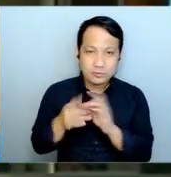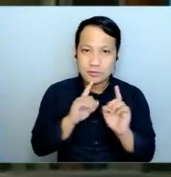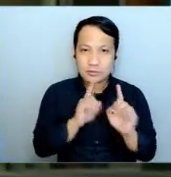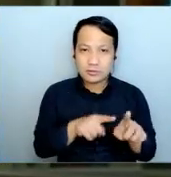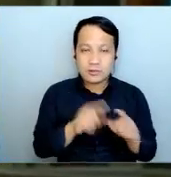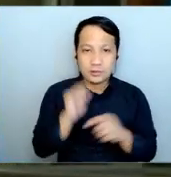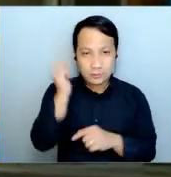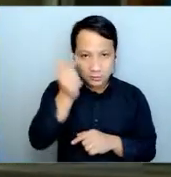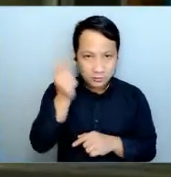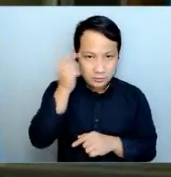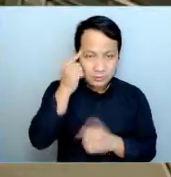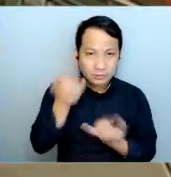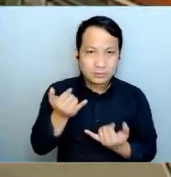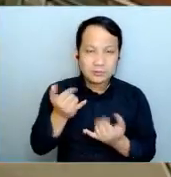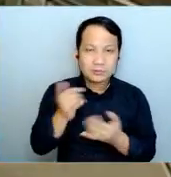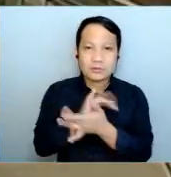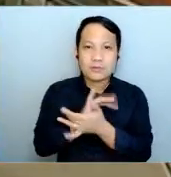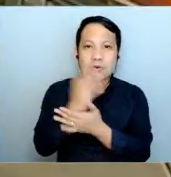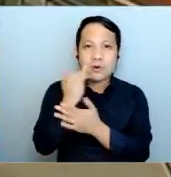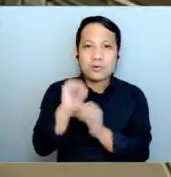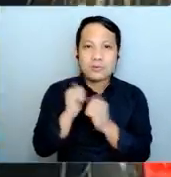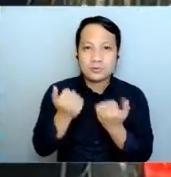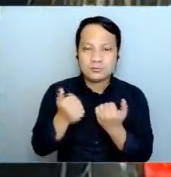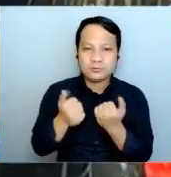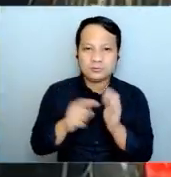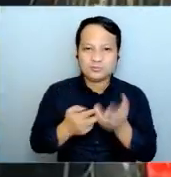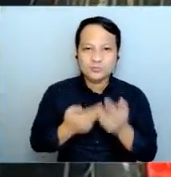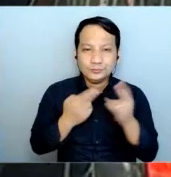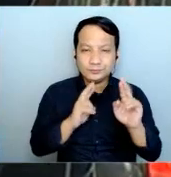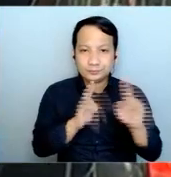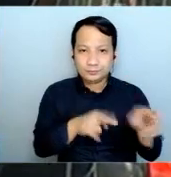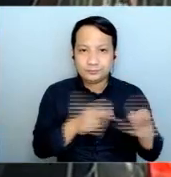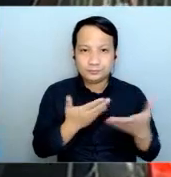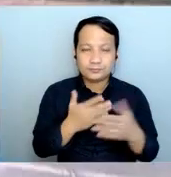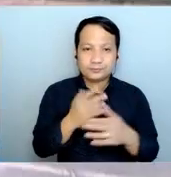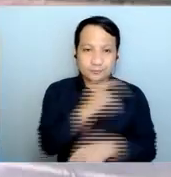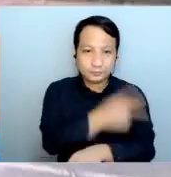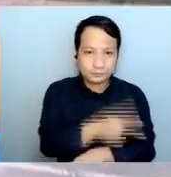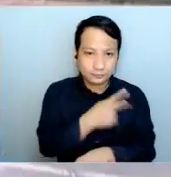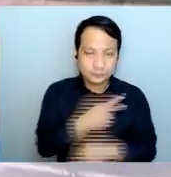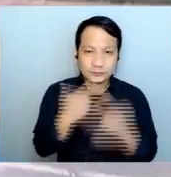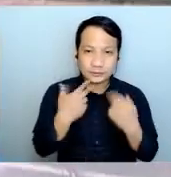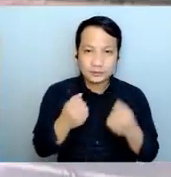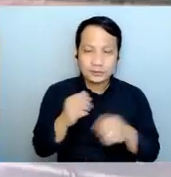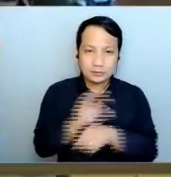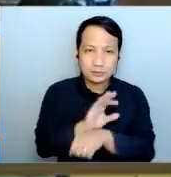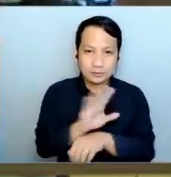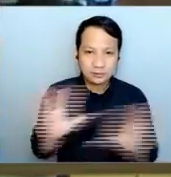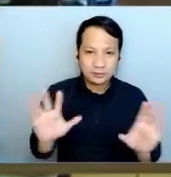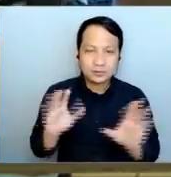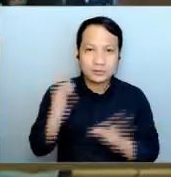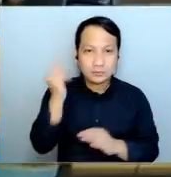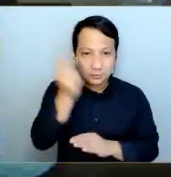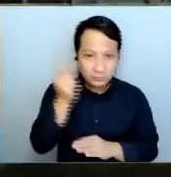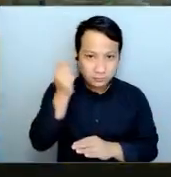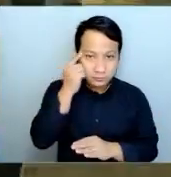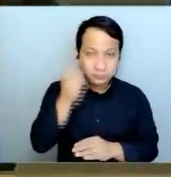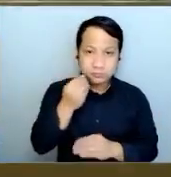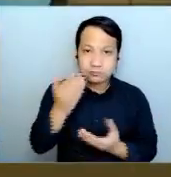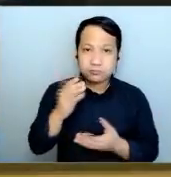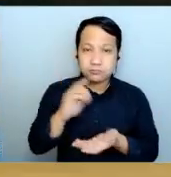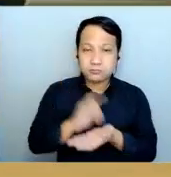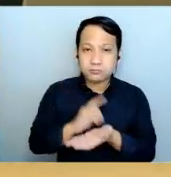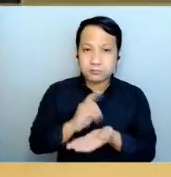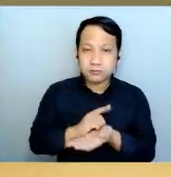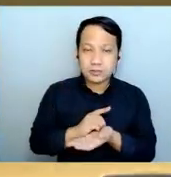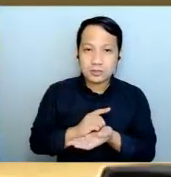sa pandemya sa pamamagitan ng pag-refer sa mga pasyente sa available health facilities ng gobyerno. Ayon kay Dr. Bernadette